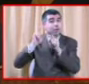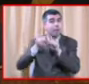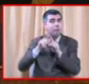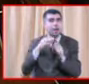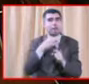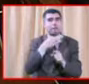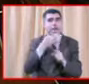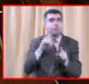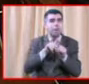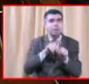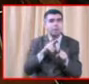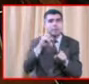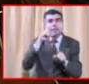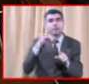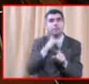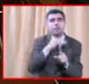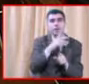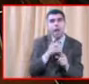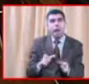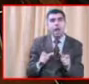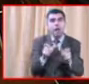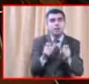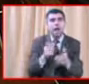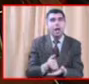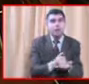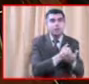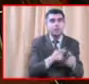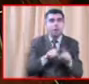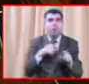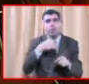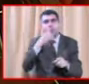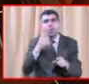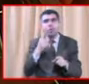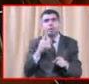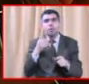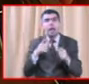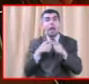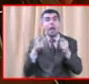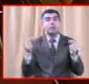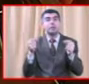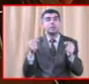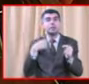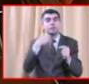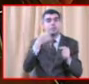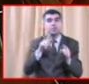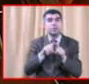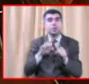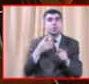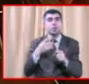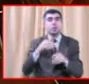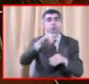وقته. نعطي مثال، نهار الحد كانت واحد الحادثة اللي وقعت في جماعة